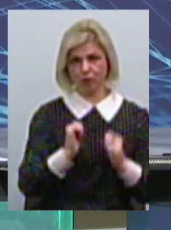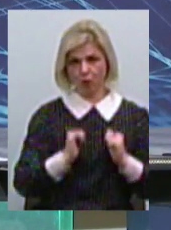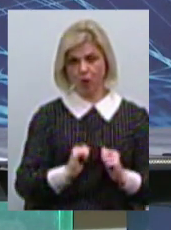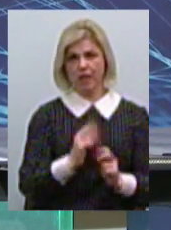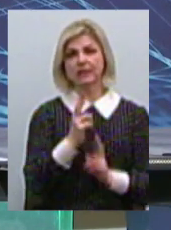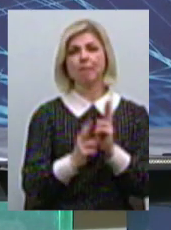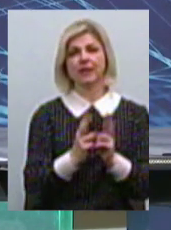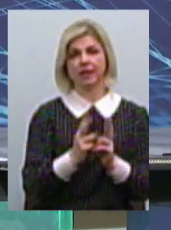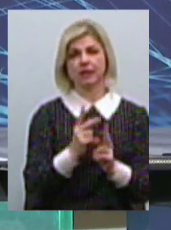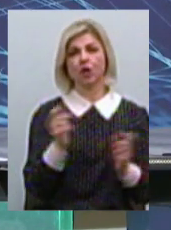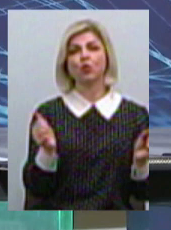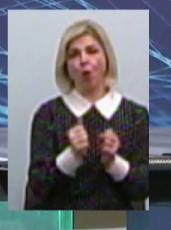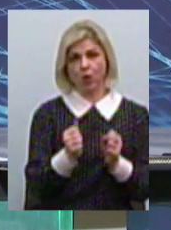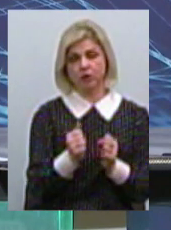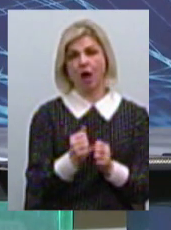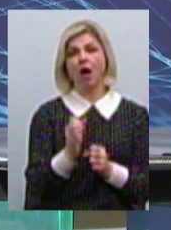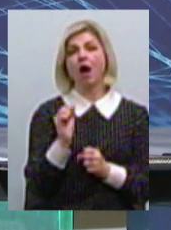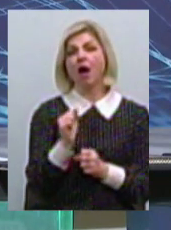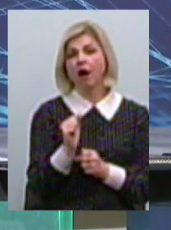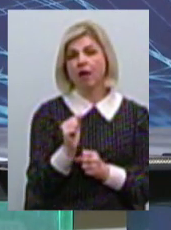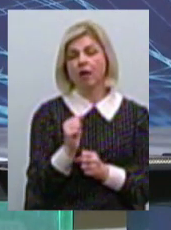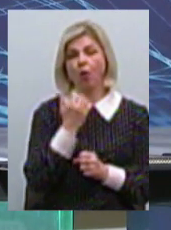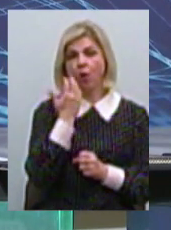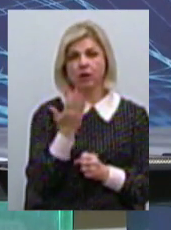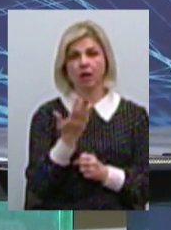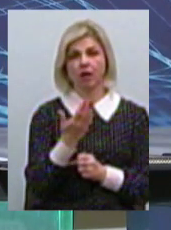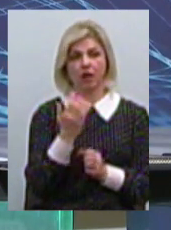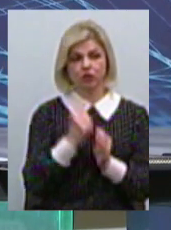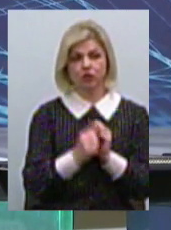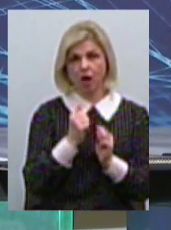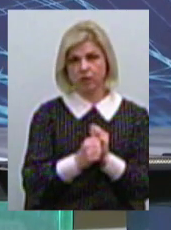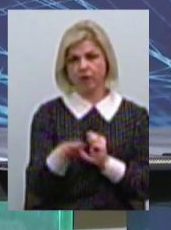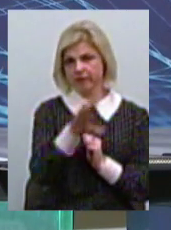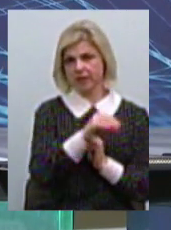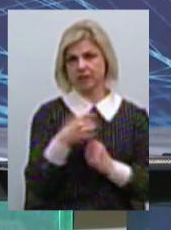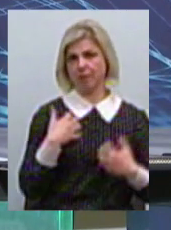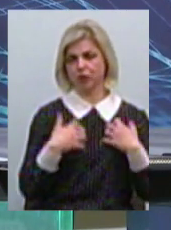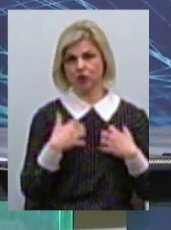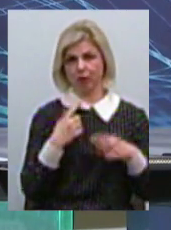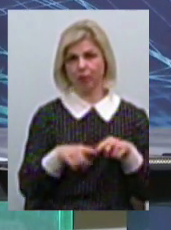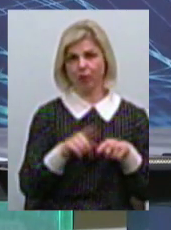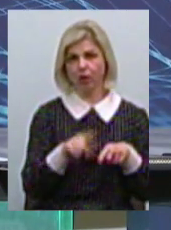змінити швидкість і тому подібне. Але коли ми завжди всі спішимо, і